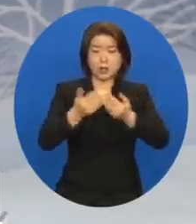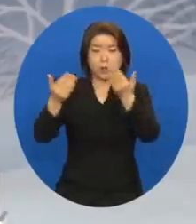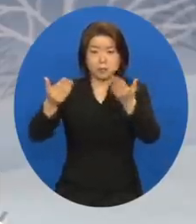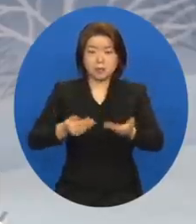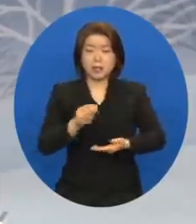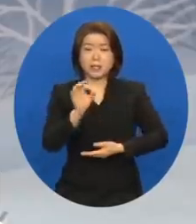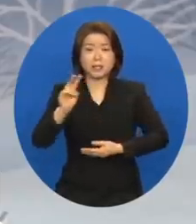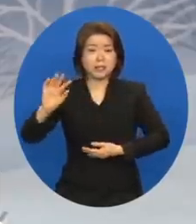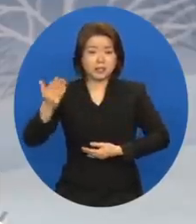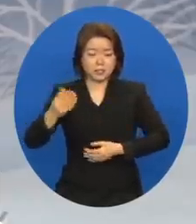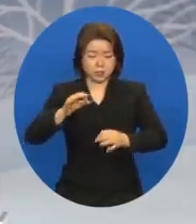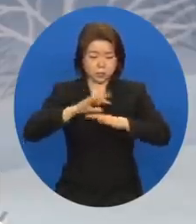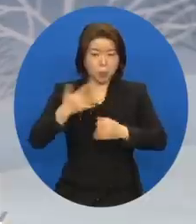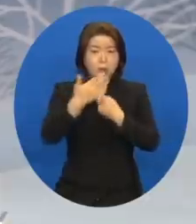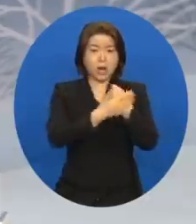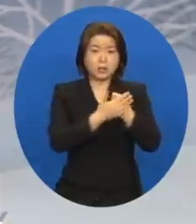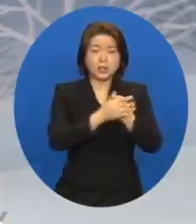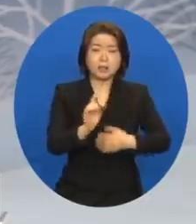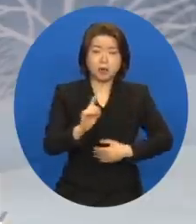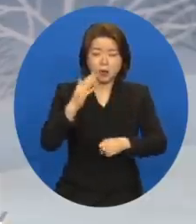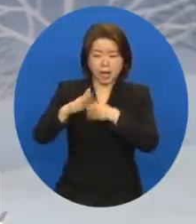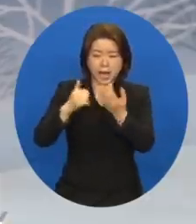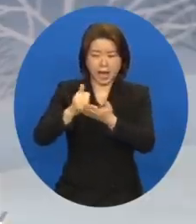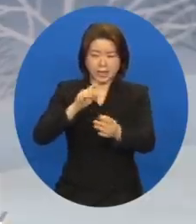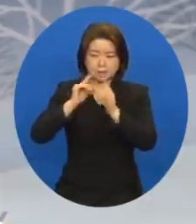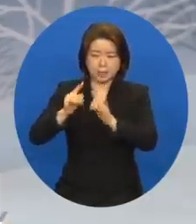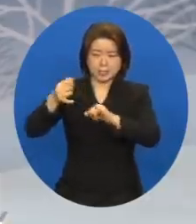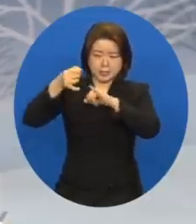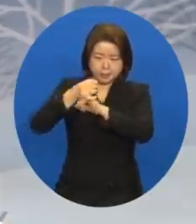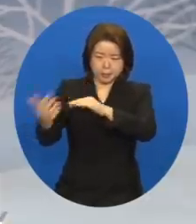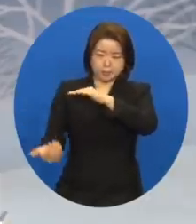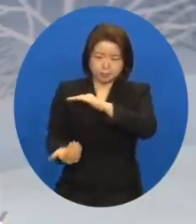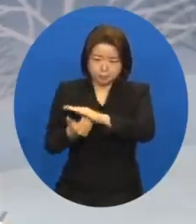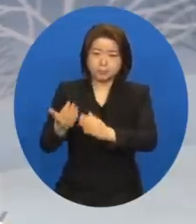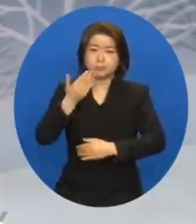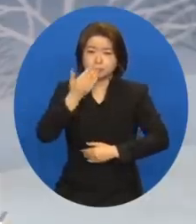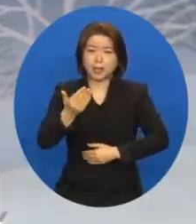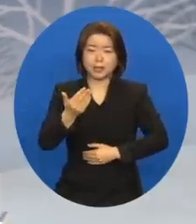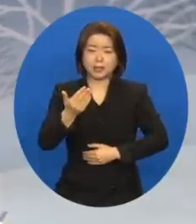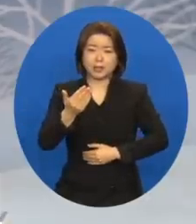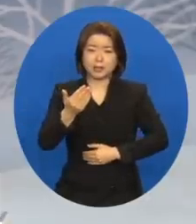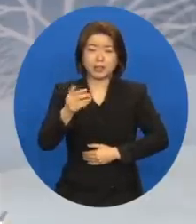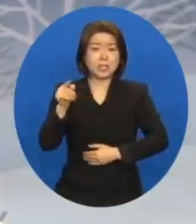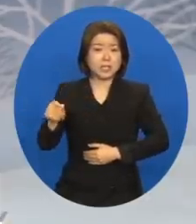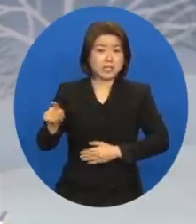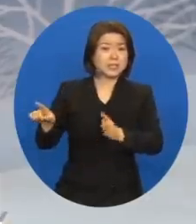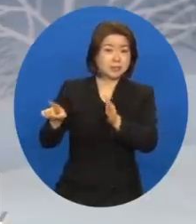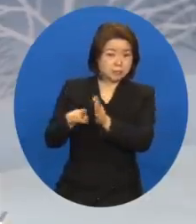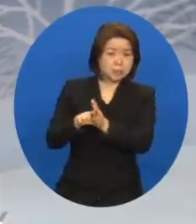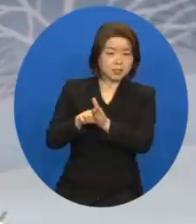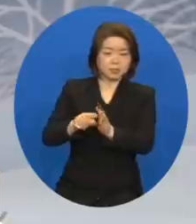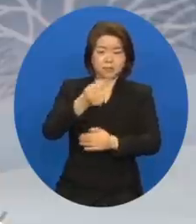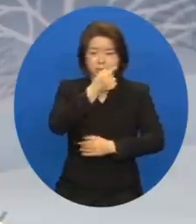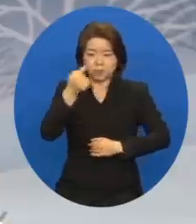놀라운 은혜, 하나님의 말씀은 반드시 성취되는구나. 이